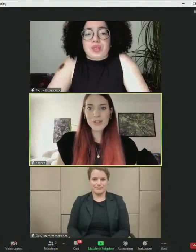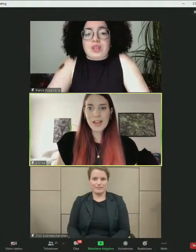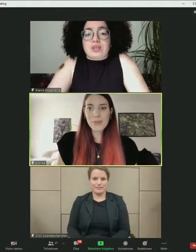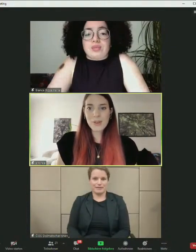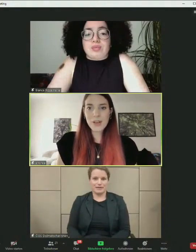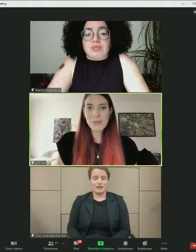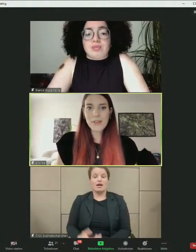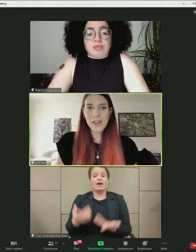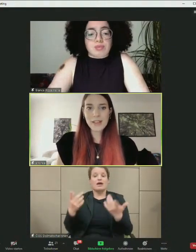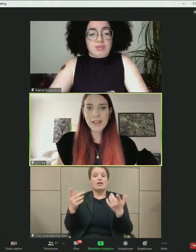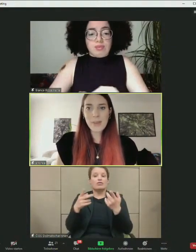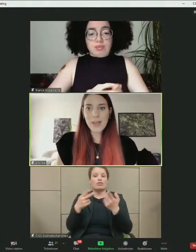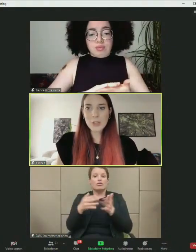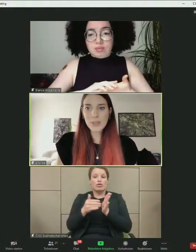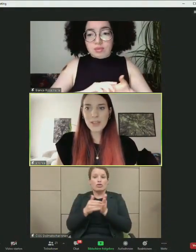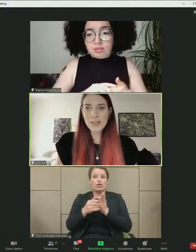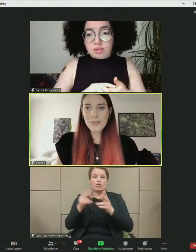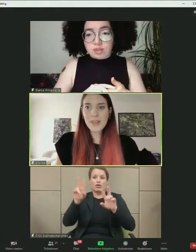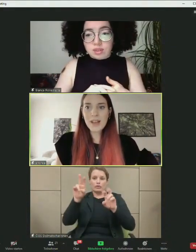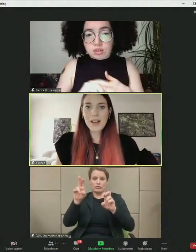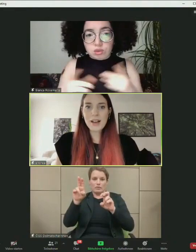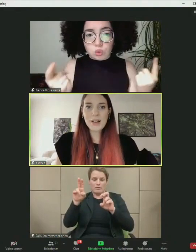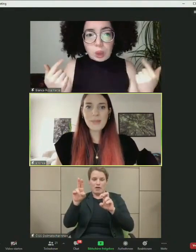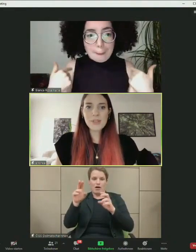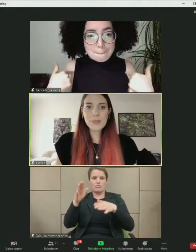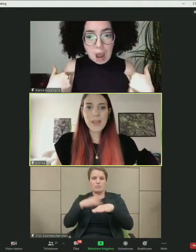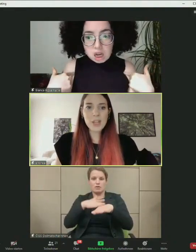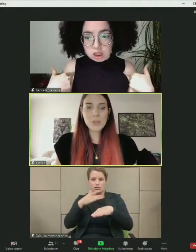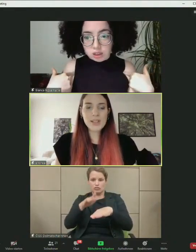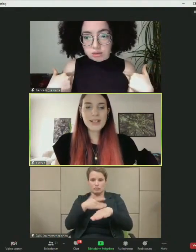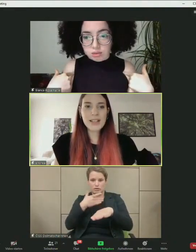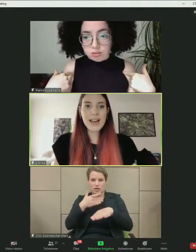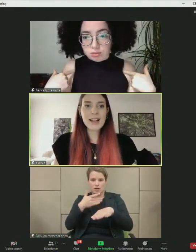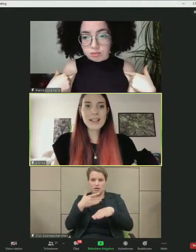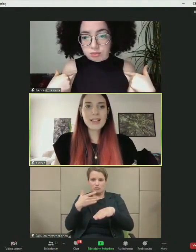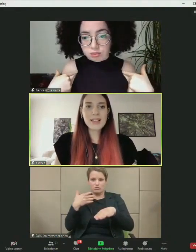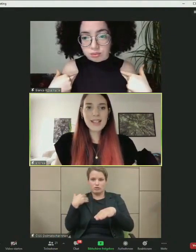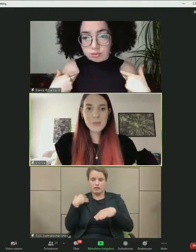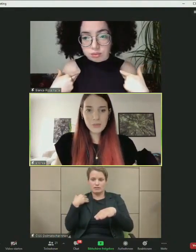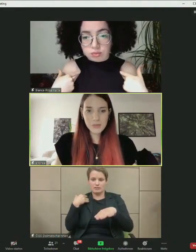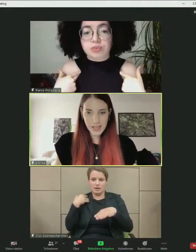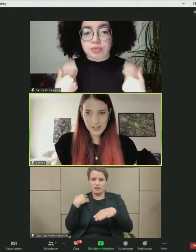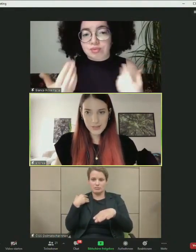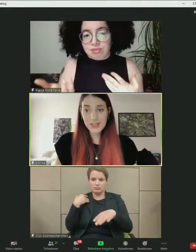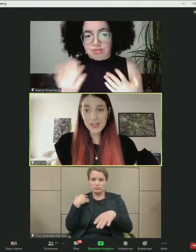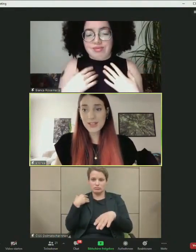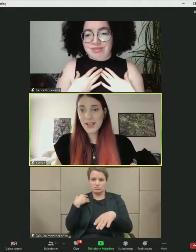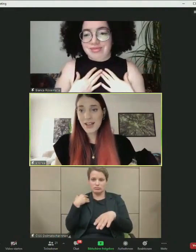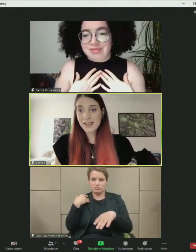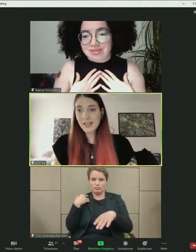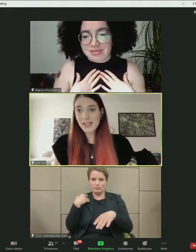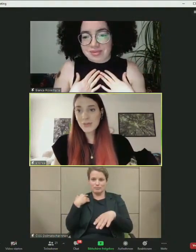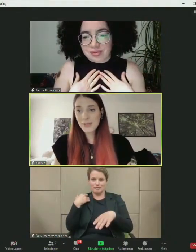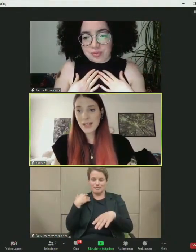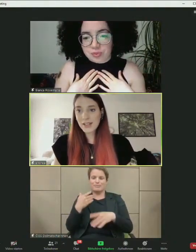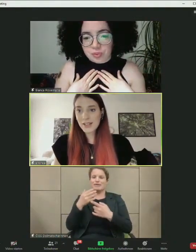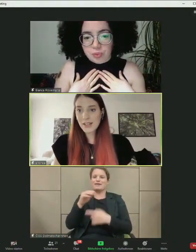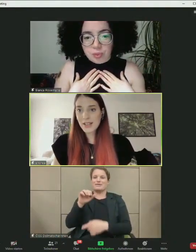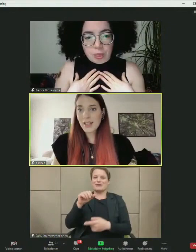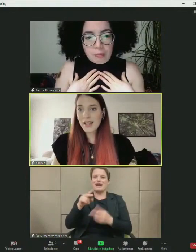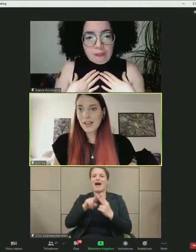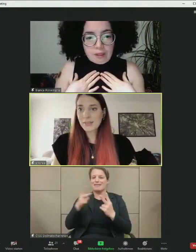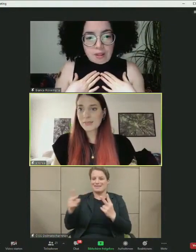So, und dann haben wir noch ein paar weitere Beispiele. Zum Beispiel den Alternativtext. Okay. Was ist der